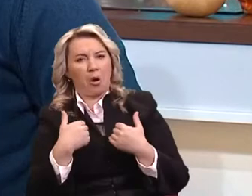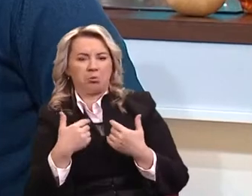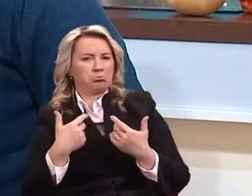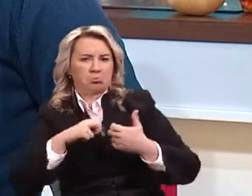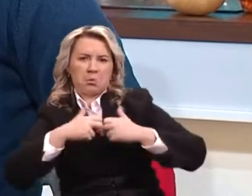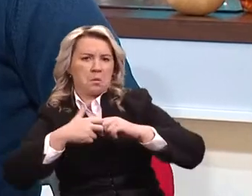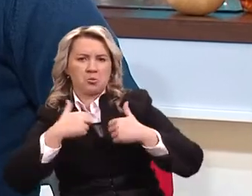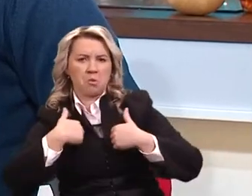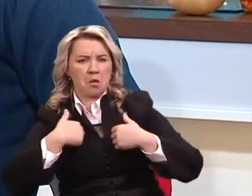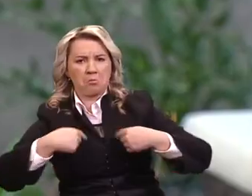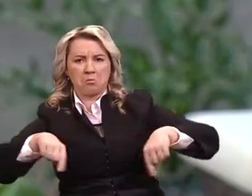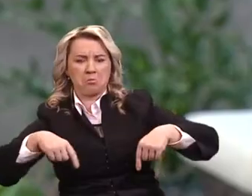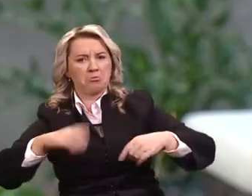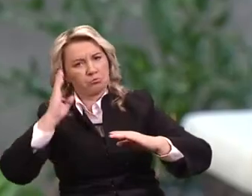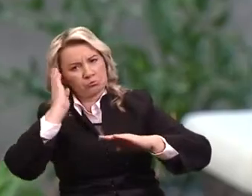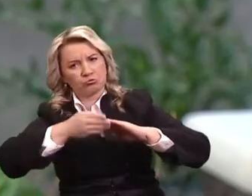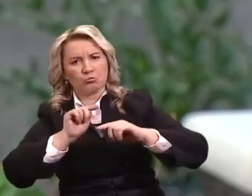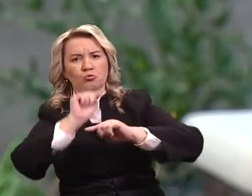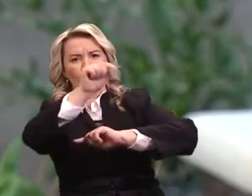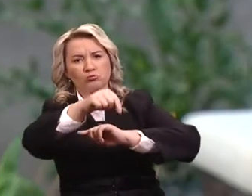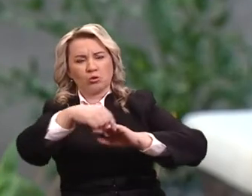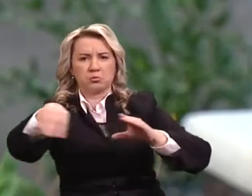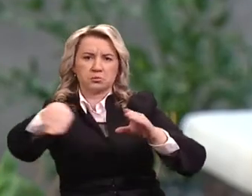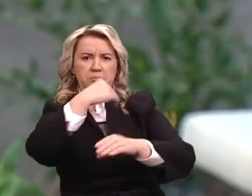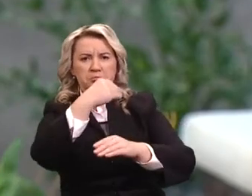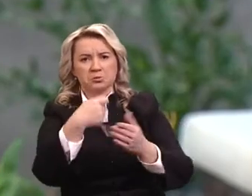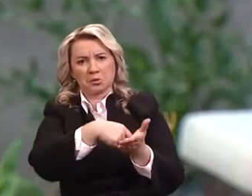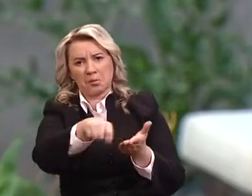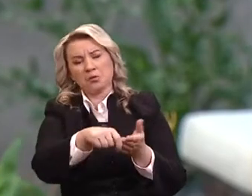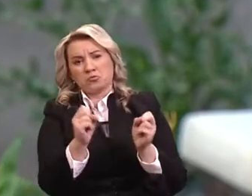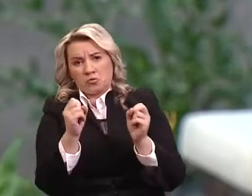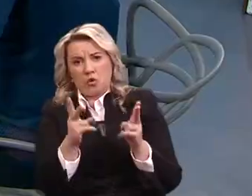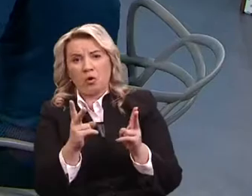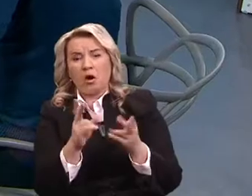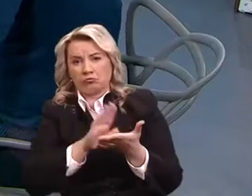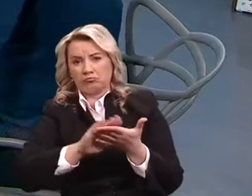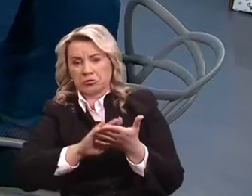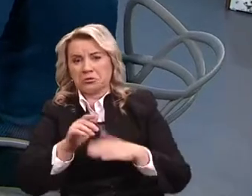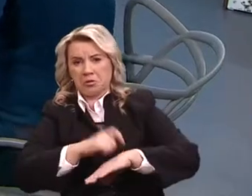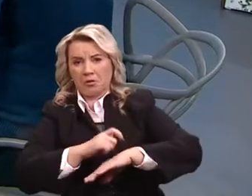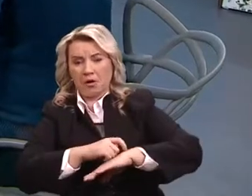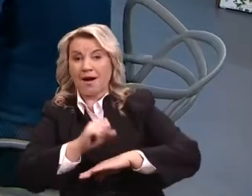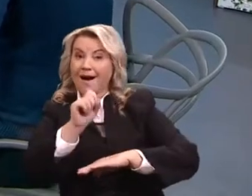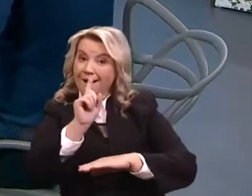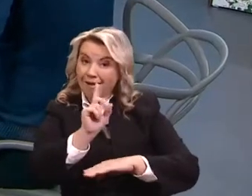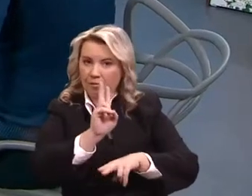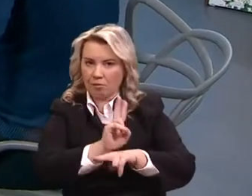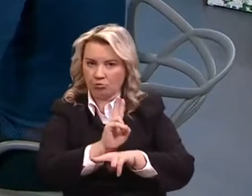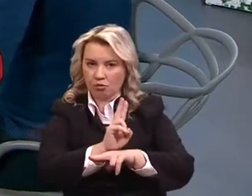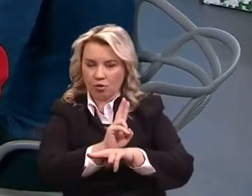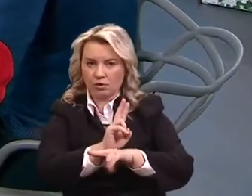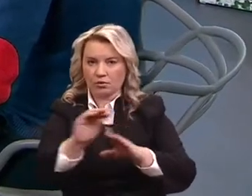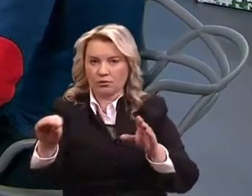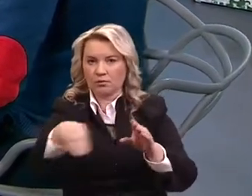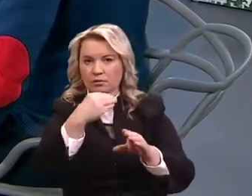já už se toho dneska vůbec nebojím. Naopak je to dodání potom daleko rychlejší, je to příjemnější. Ale pak je o tom zvolit, jakým typem karty to třeba